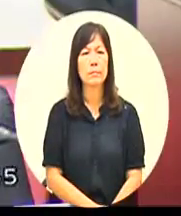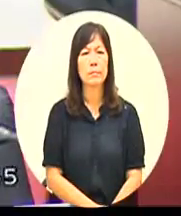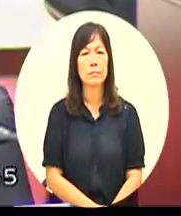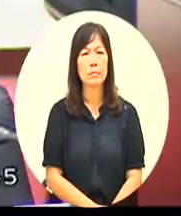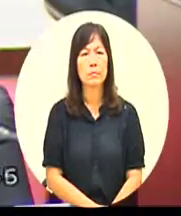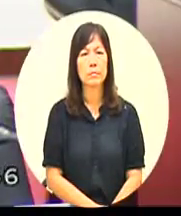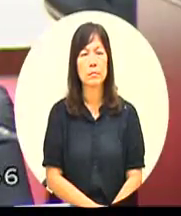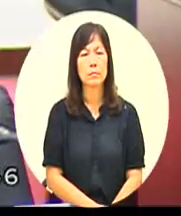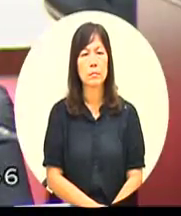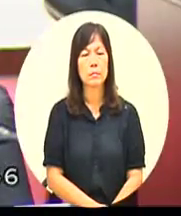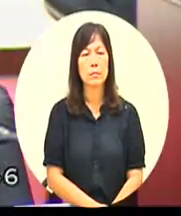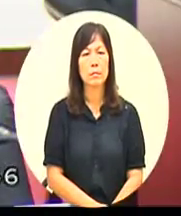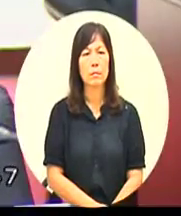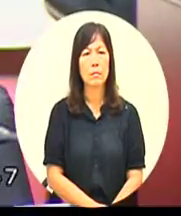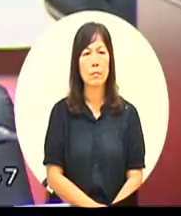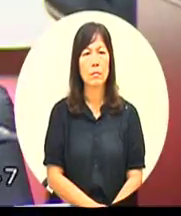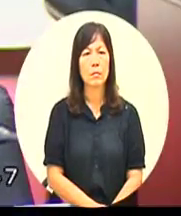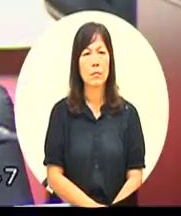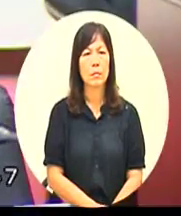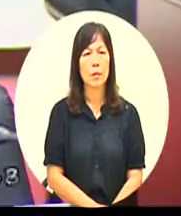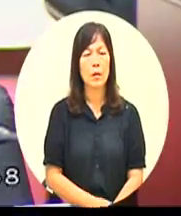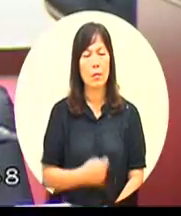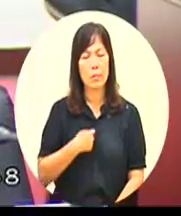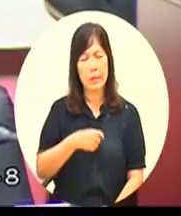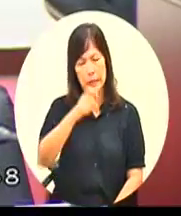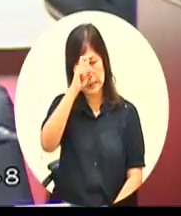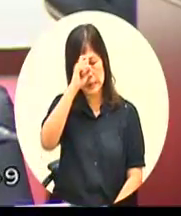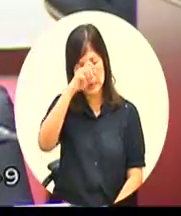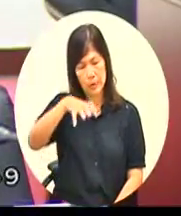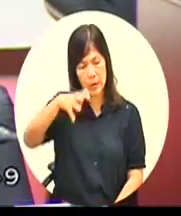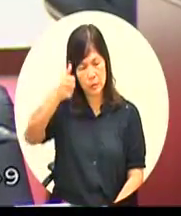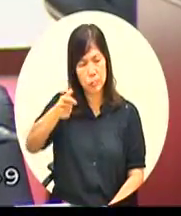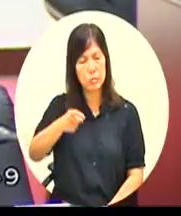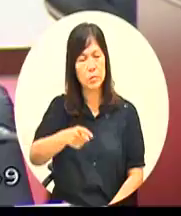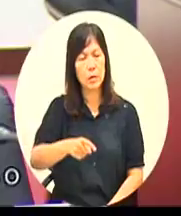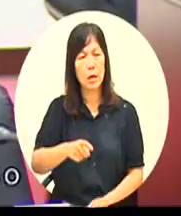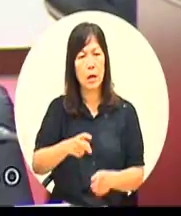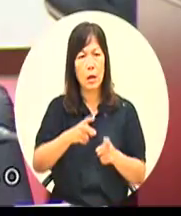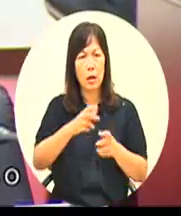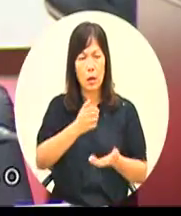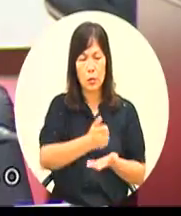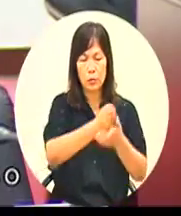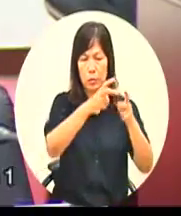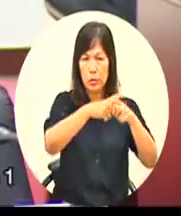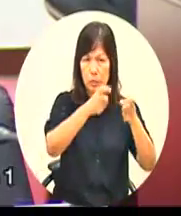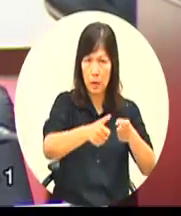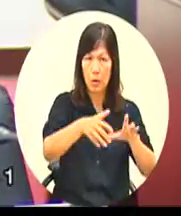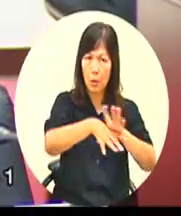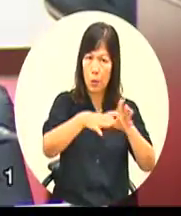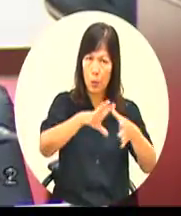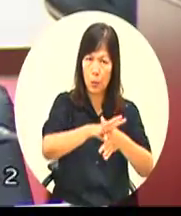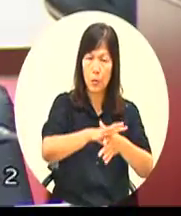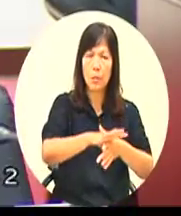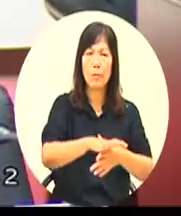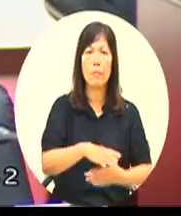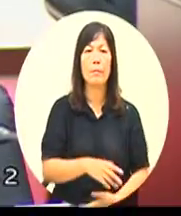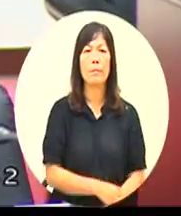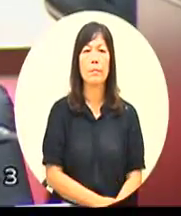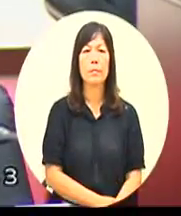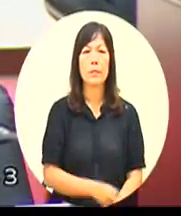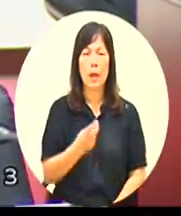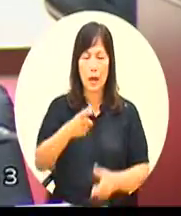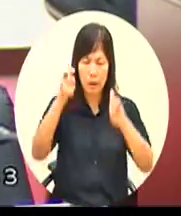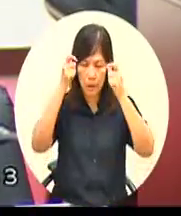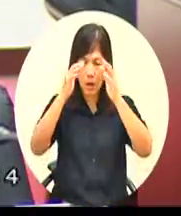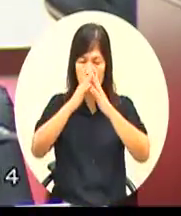希望局长，我们尊重我们小港的文化以及我们高雄发展